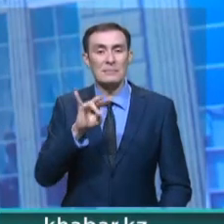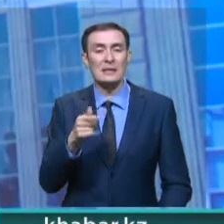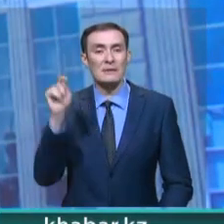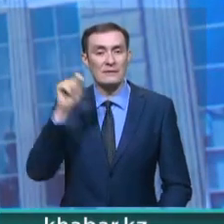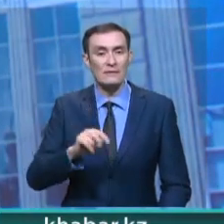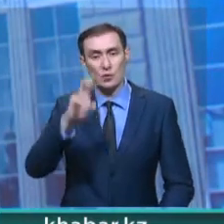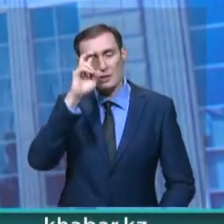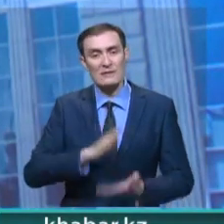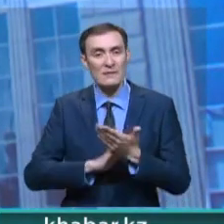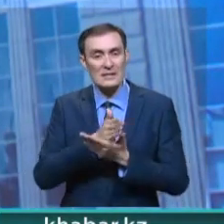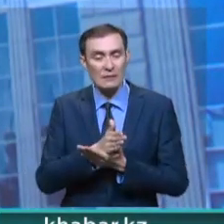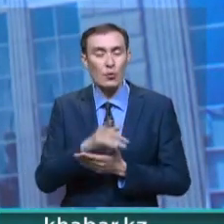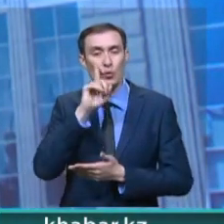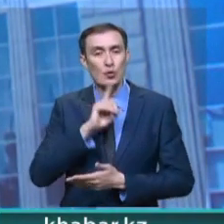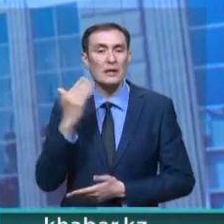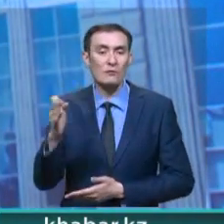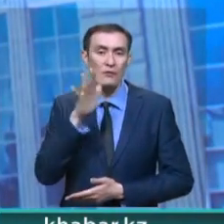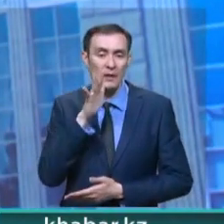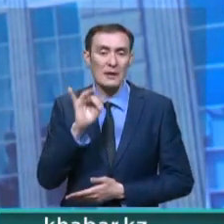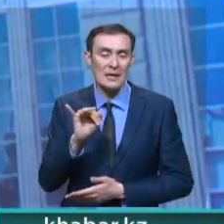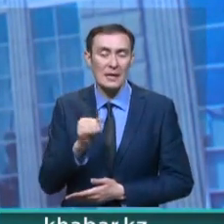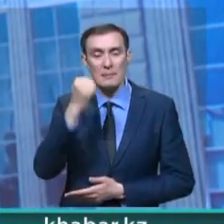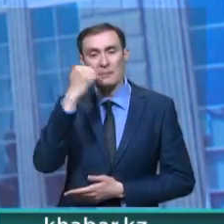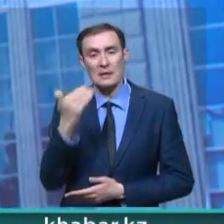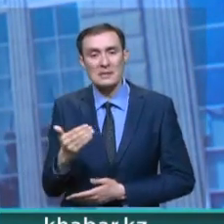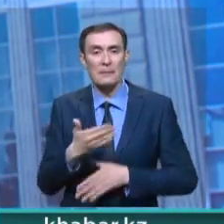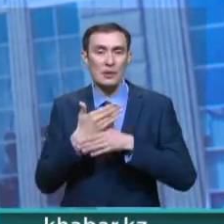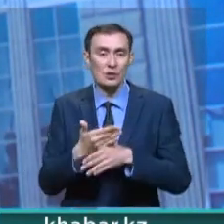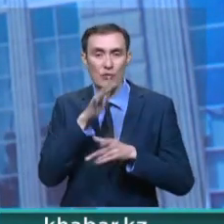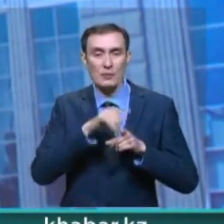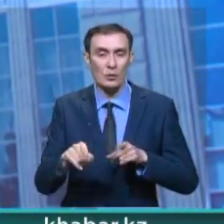Казахстан с госвизитом в удобное для него время и поблагодарил за поддержку в период пандемии.